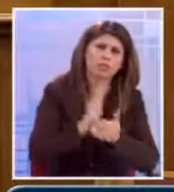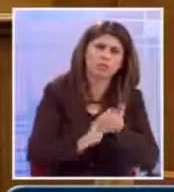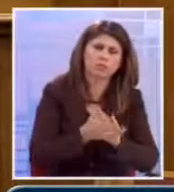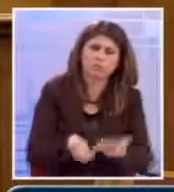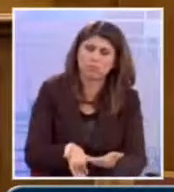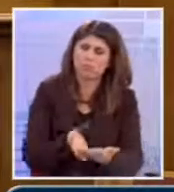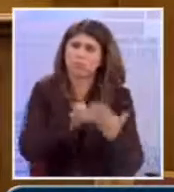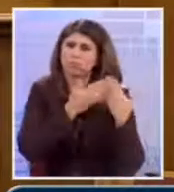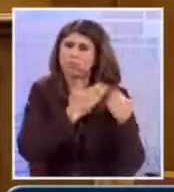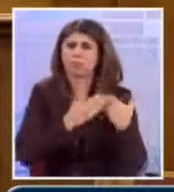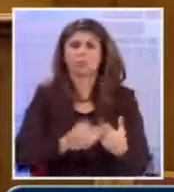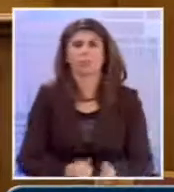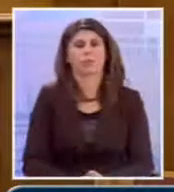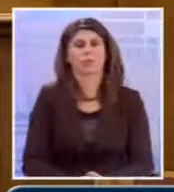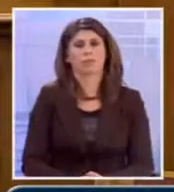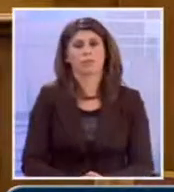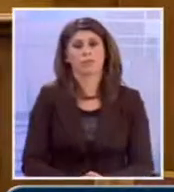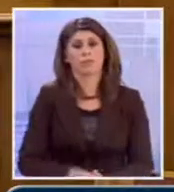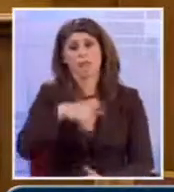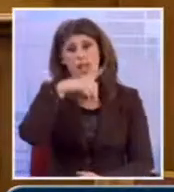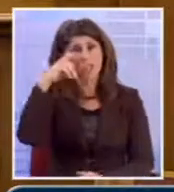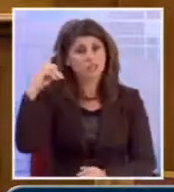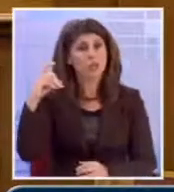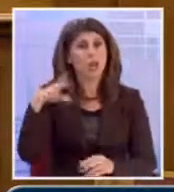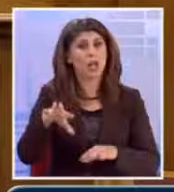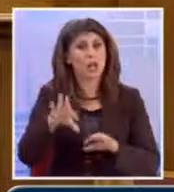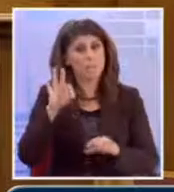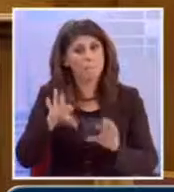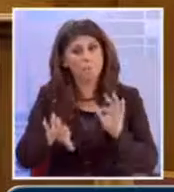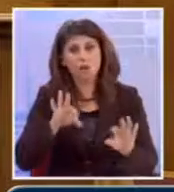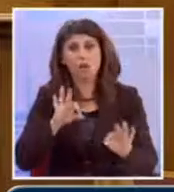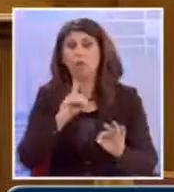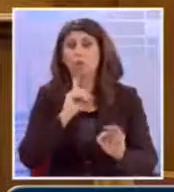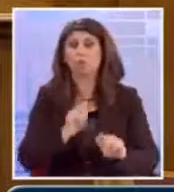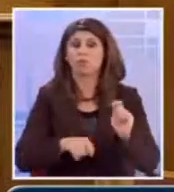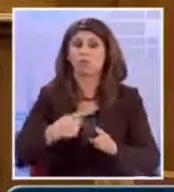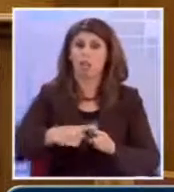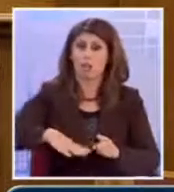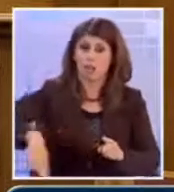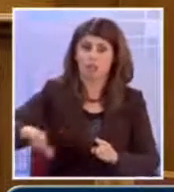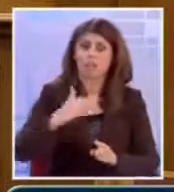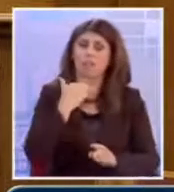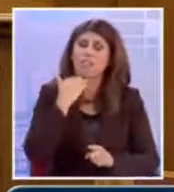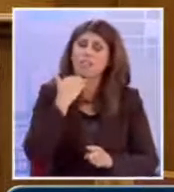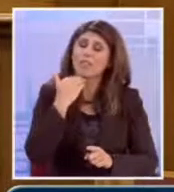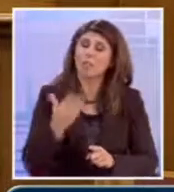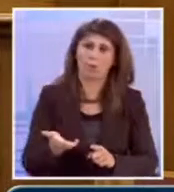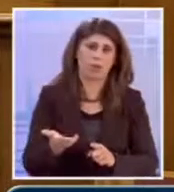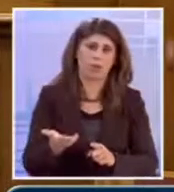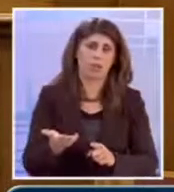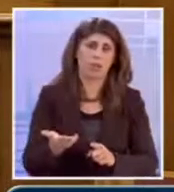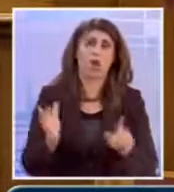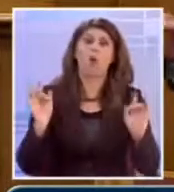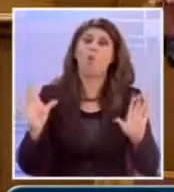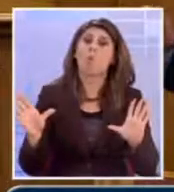Το δύσκολο των επιλογών, έτσι όπως διαμορφώνεται για τον ελληνικό λαό, δεν μπορεί να είναι